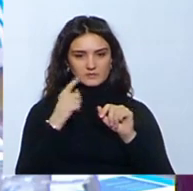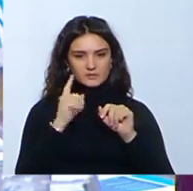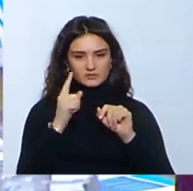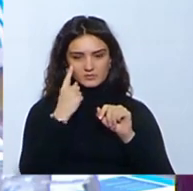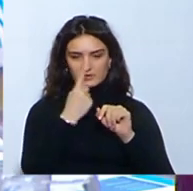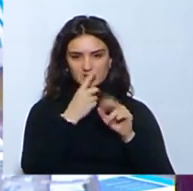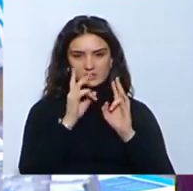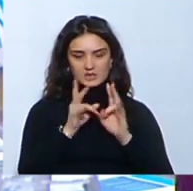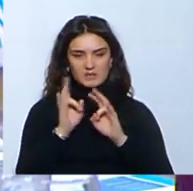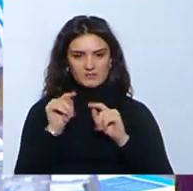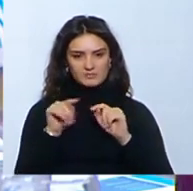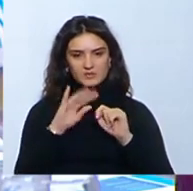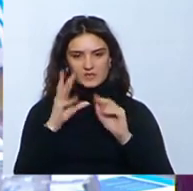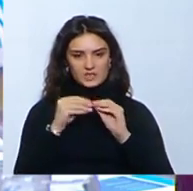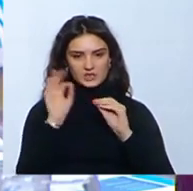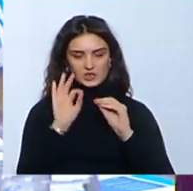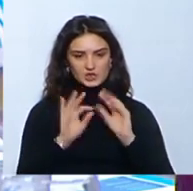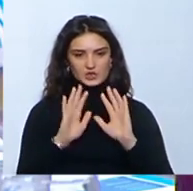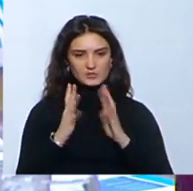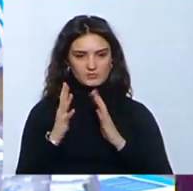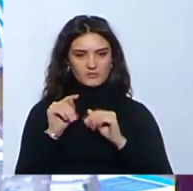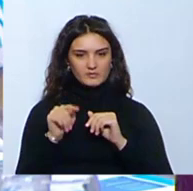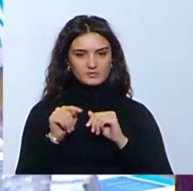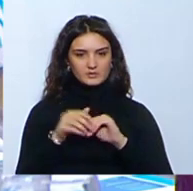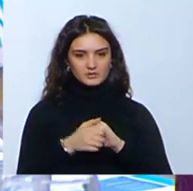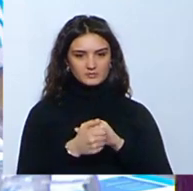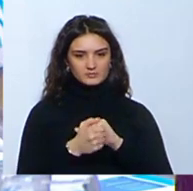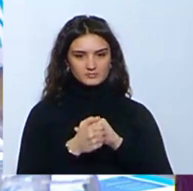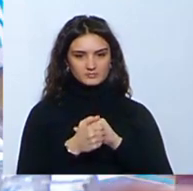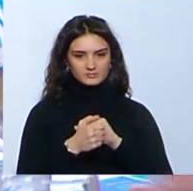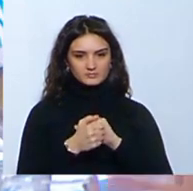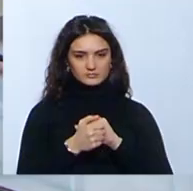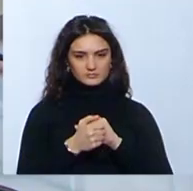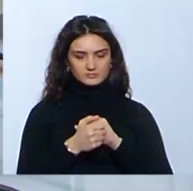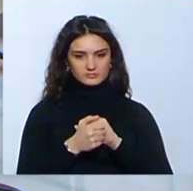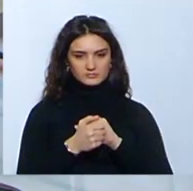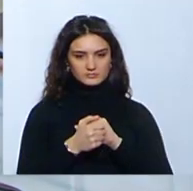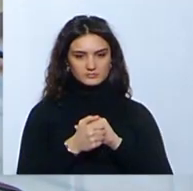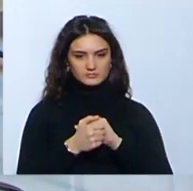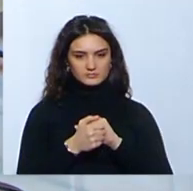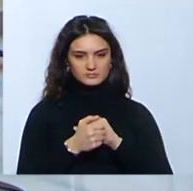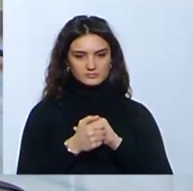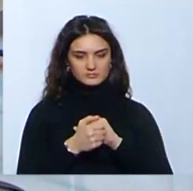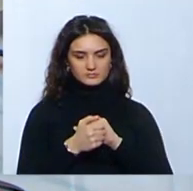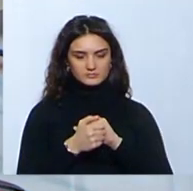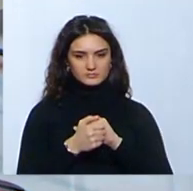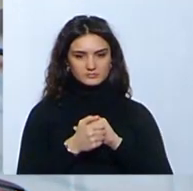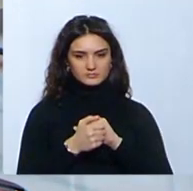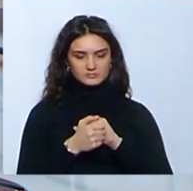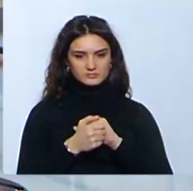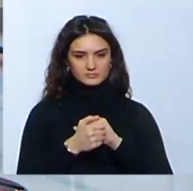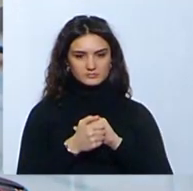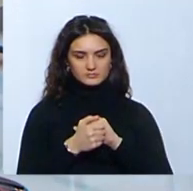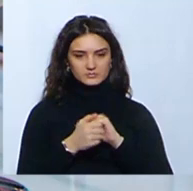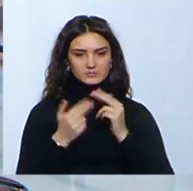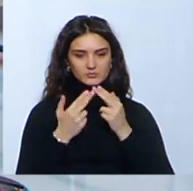თვალის ტრავმებს შორის ეს ყველაზე ხშირი შემთხვევებია. ტიპები დიახ ზოგადი რა